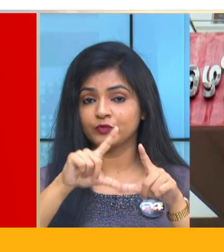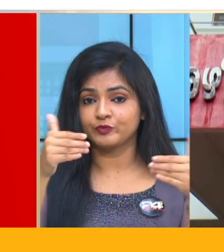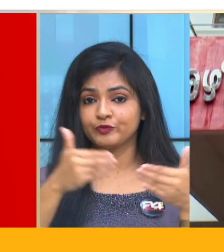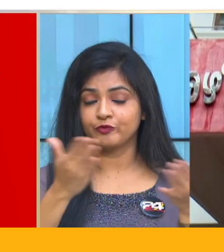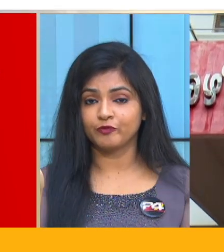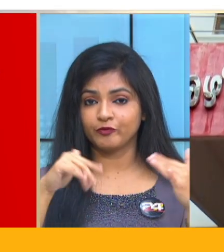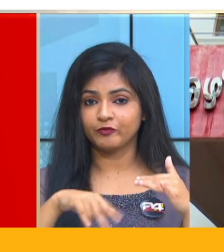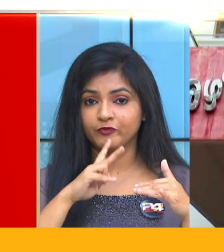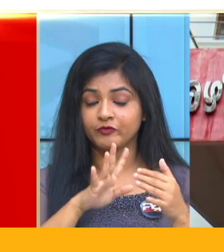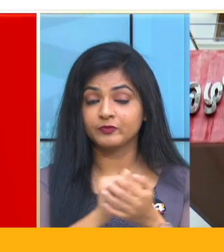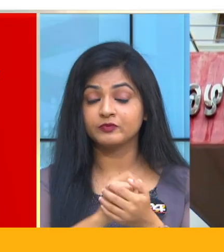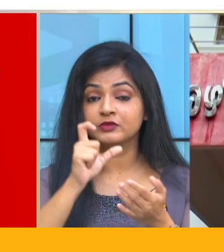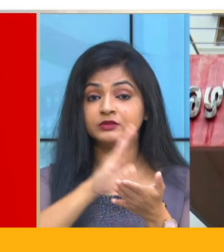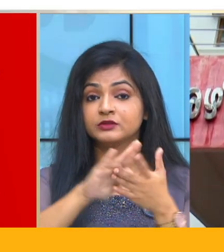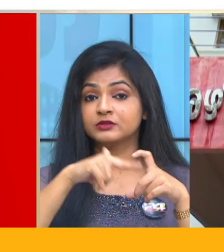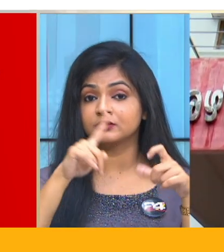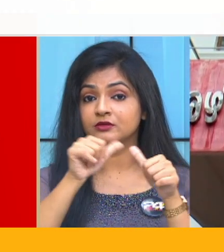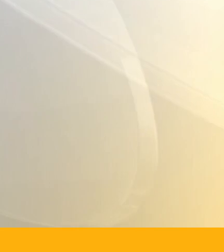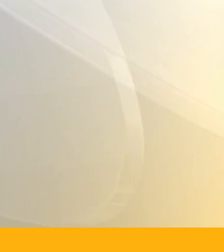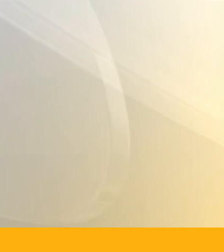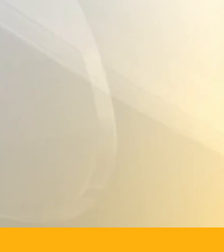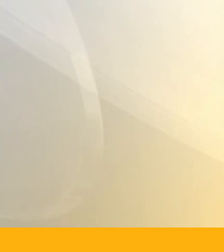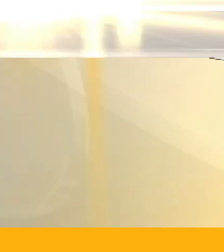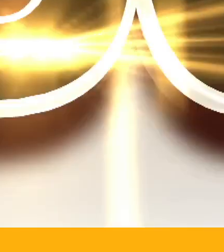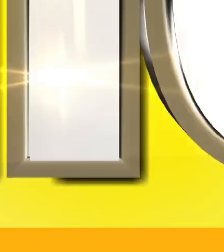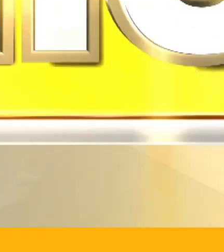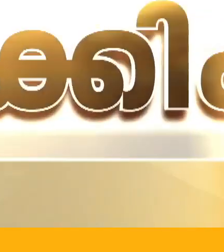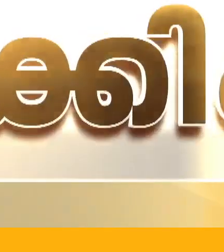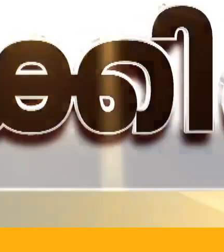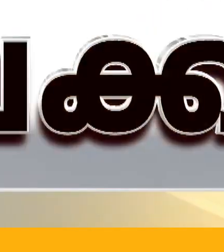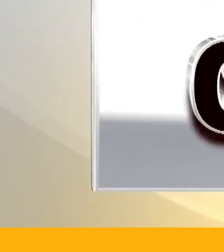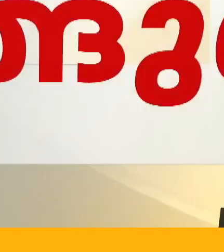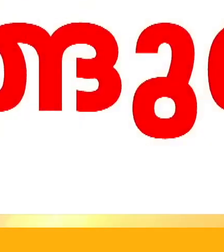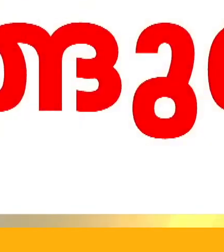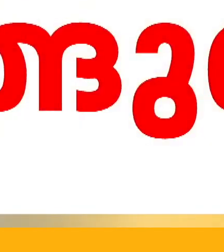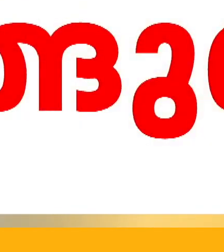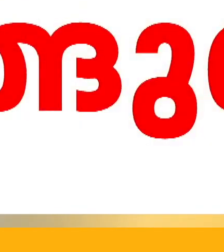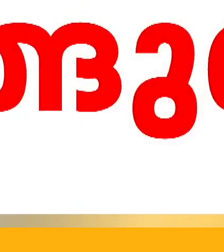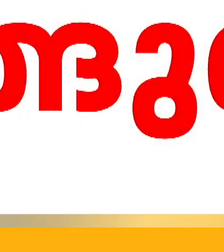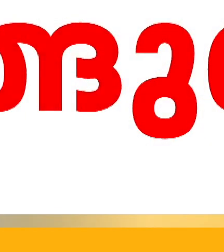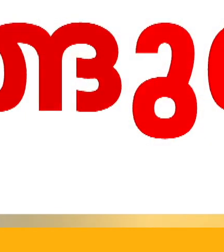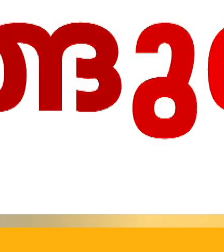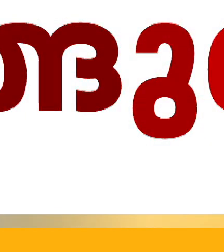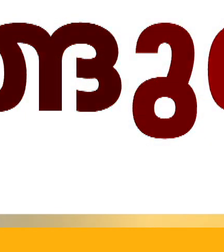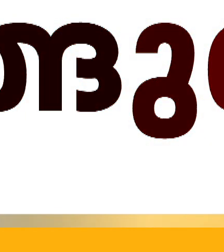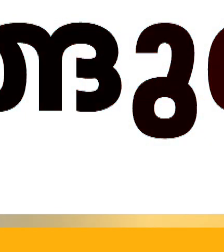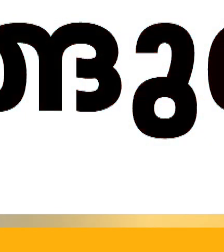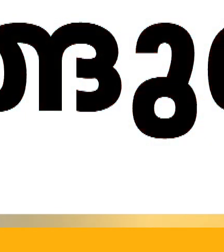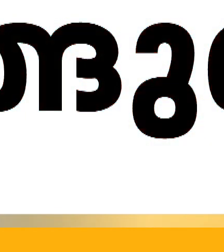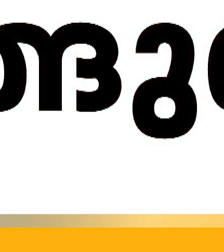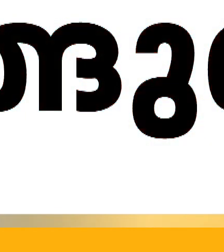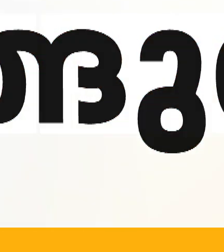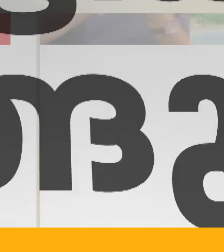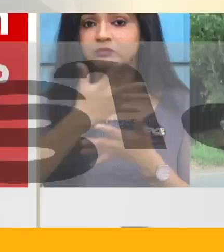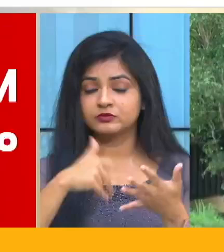ഇതിൽ ചേലക്കരയിലെ സ്ഥാനാർത്ഥി ഉപതെരഞ്ഞെടുപ്പ് സംബന്ധിച്ച് ഒരുങ്ങുമ്പോൾ അവിടുത്തെ മുഖ്യ സ്ഥാനാർത്ഥിയായി ആരെത്തണം എന്നത് സംബന്ധിച്ചുള്ള